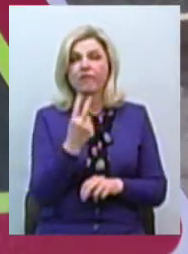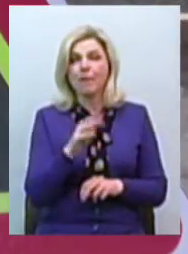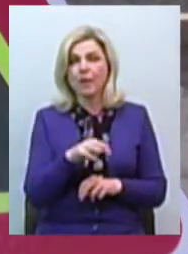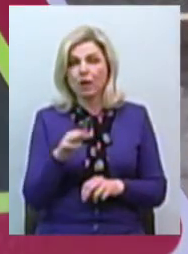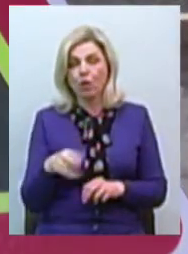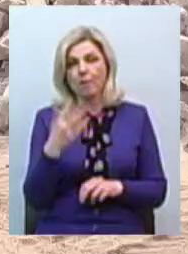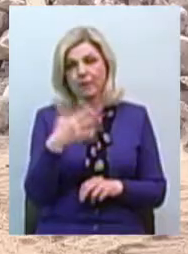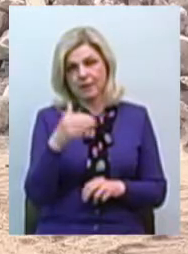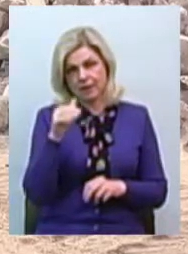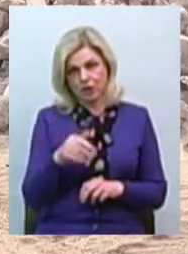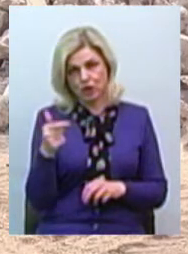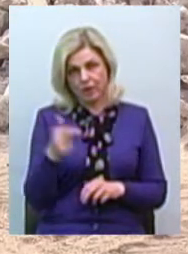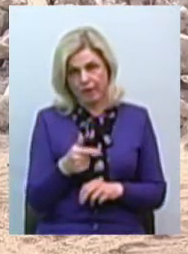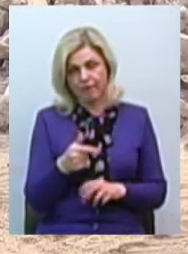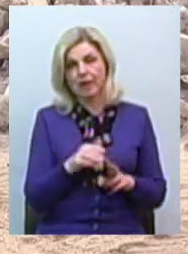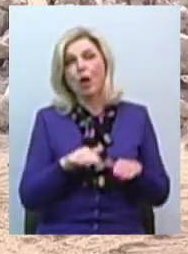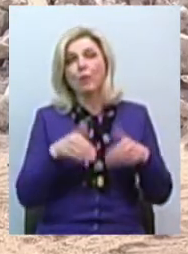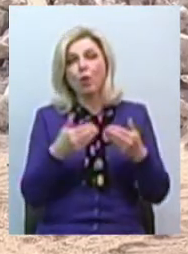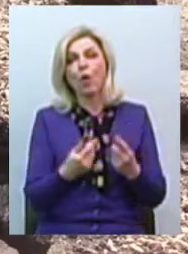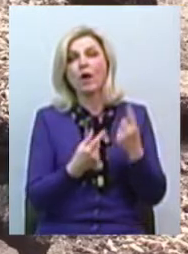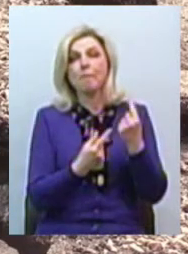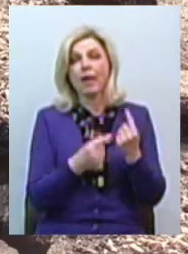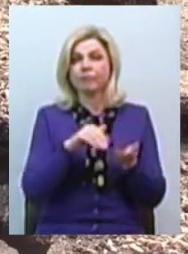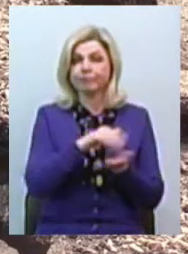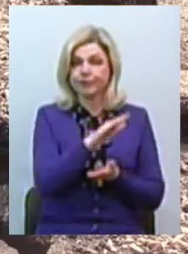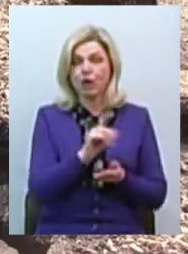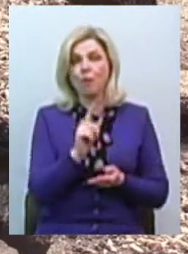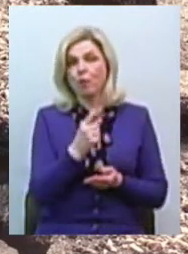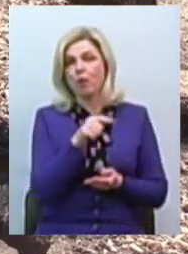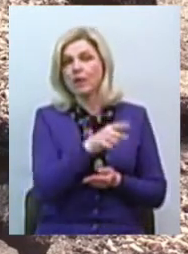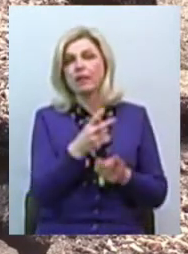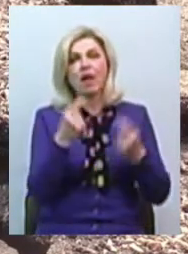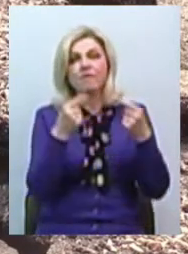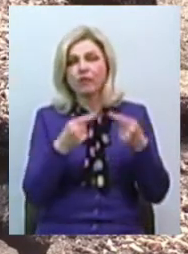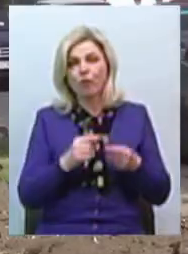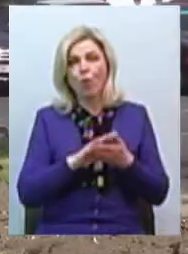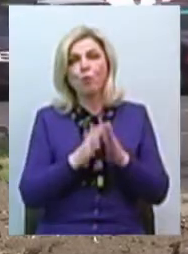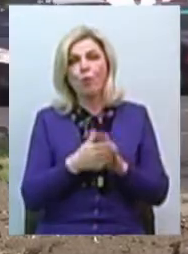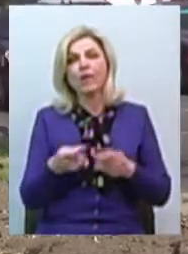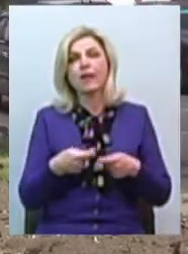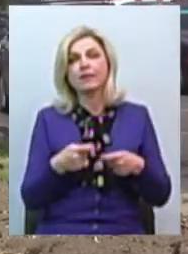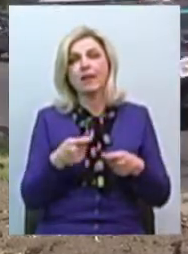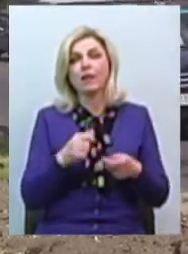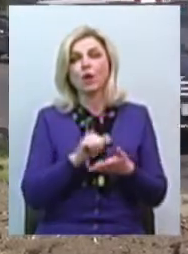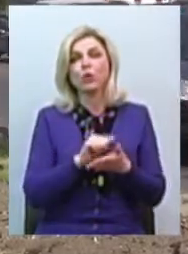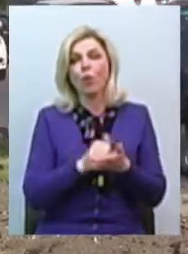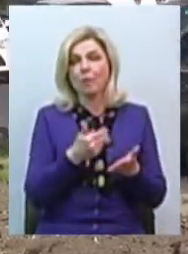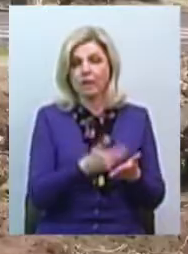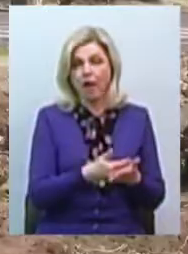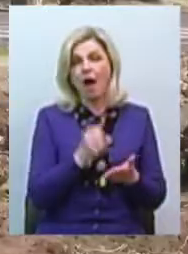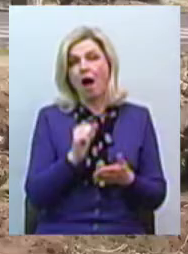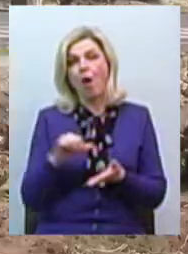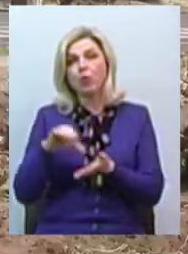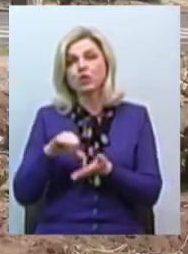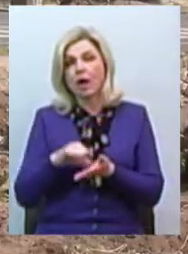50 тисяч гривень. Пропозицію першого відхилили, оскільки він не відповідає умовам тендерної документації, а учасник